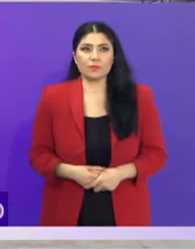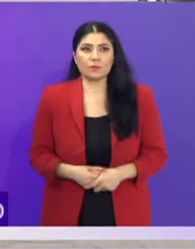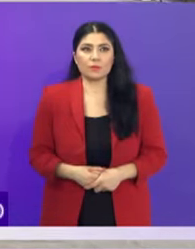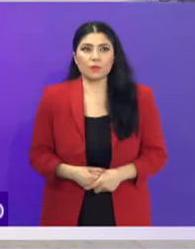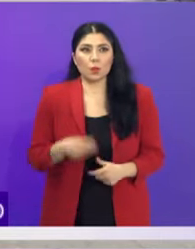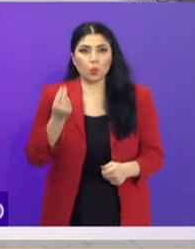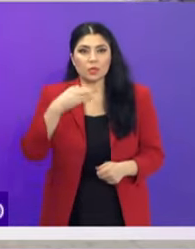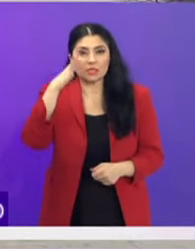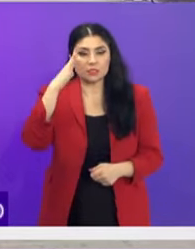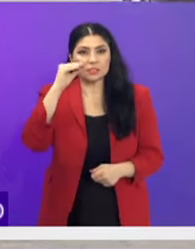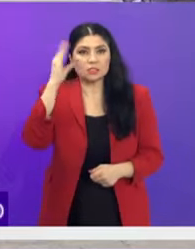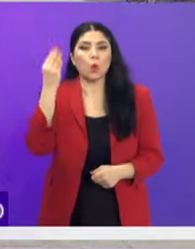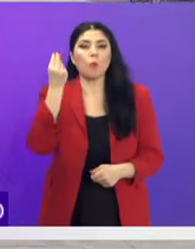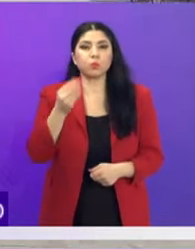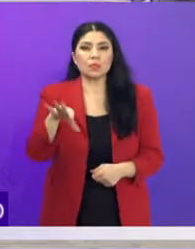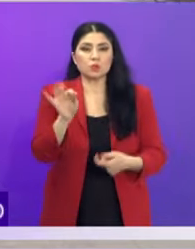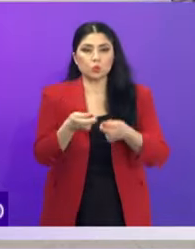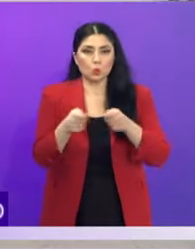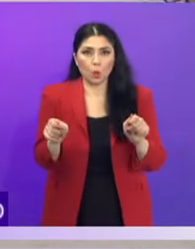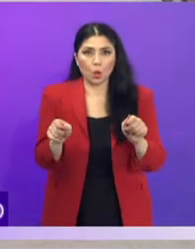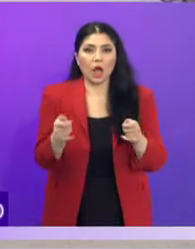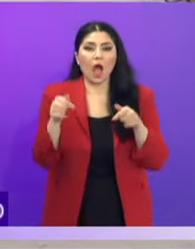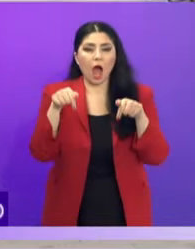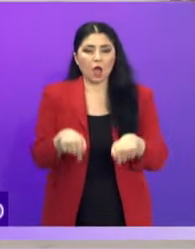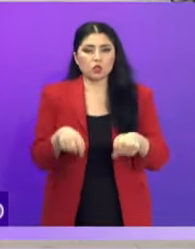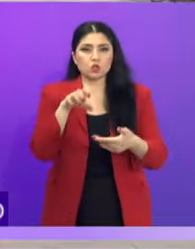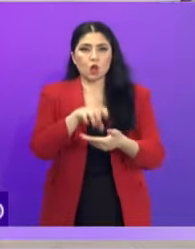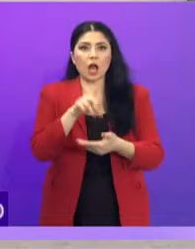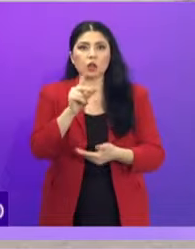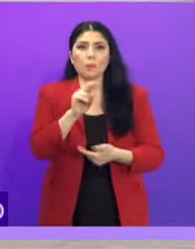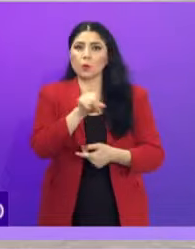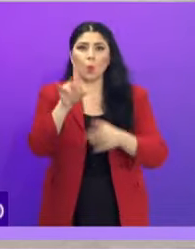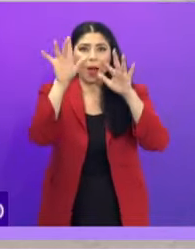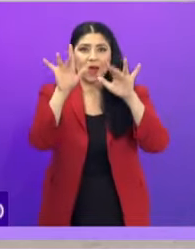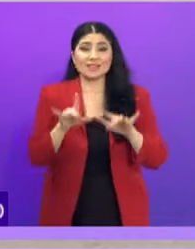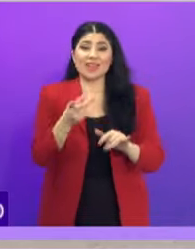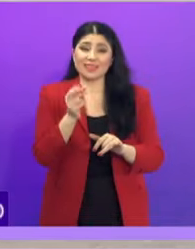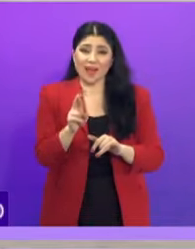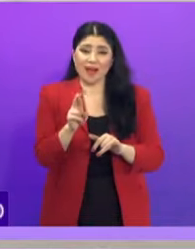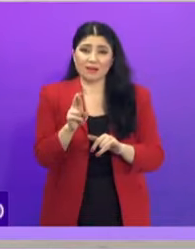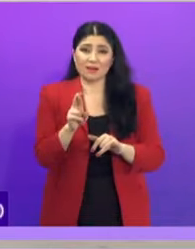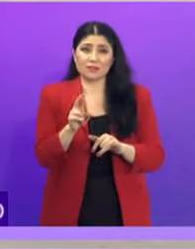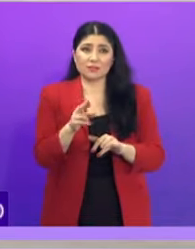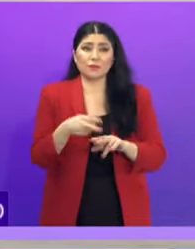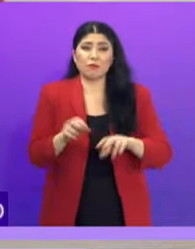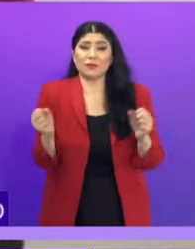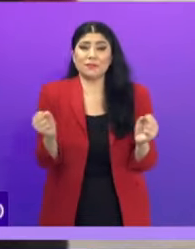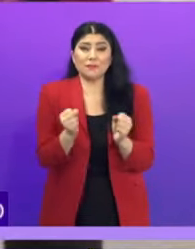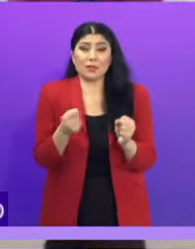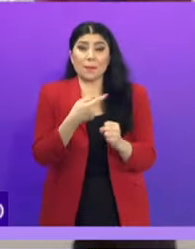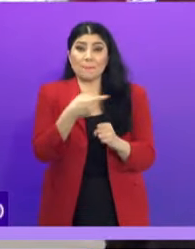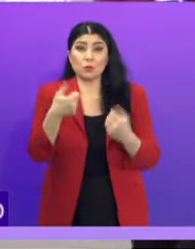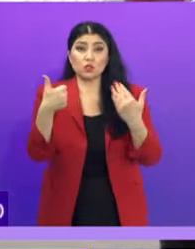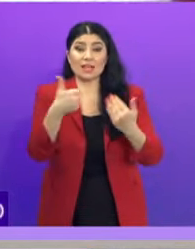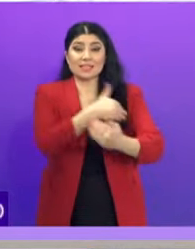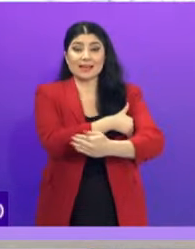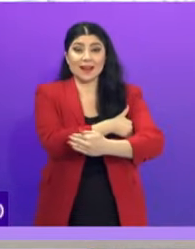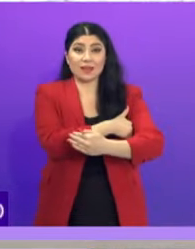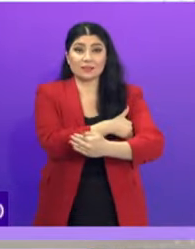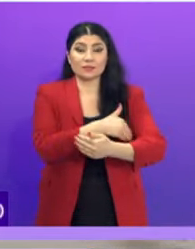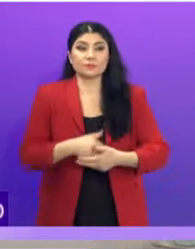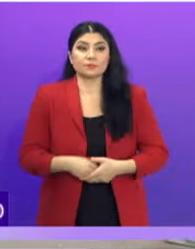Bună ziua, bun găsit tuturor aici în Dobrogea. Nu a nins, însă este foarte frig, minus 6 grade Celsius